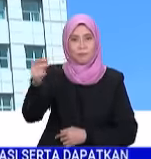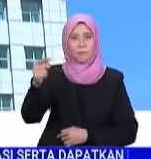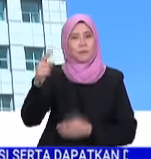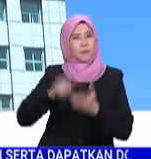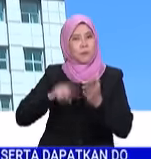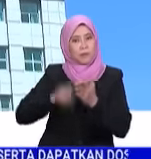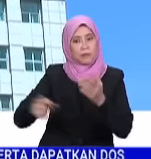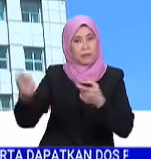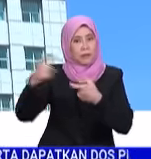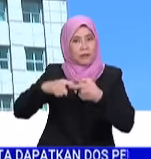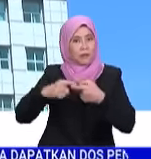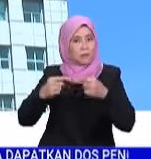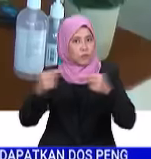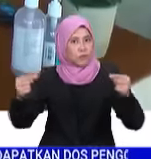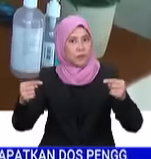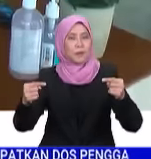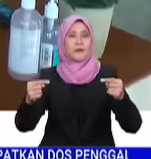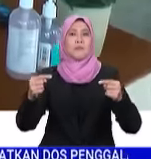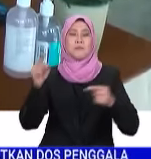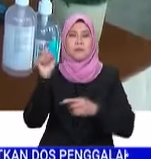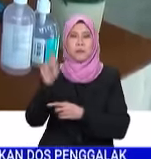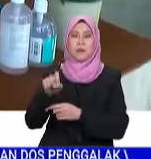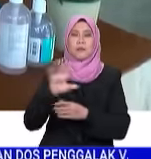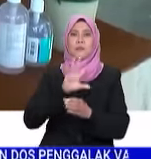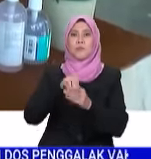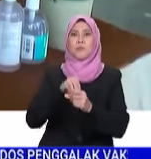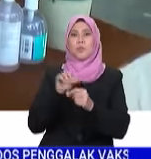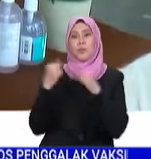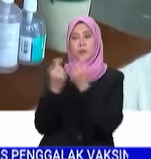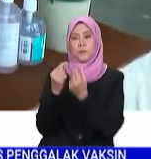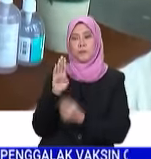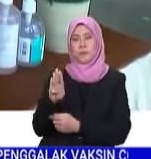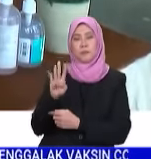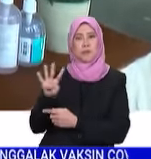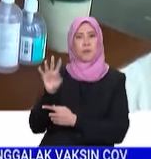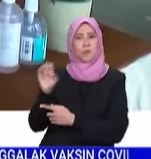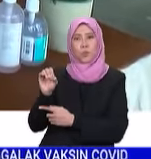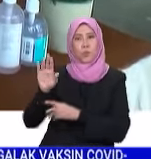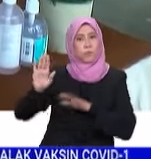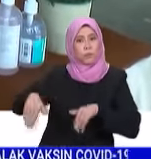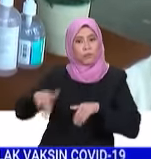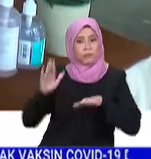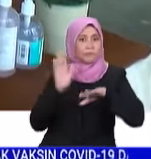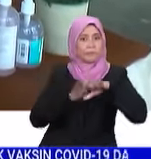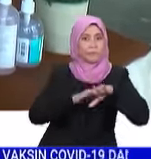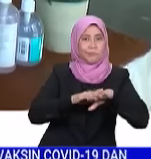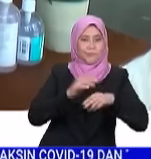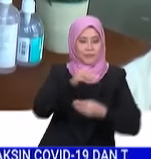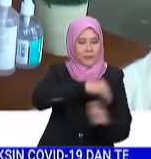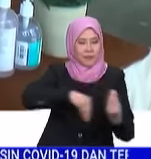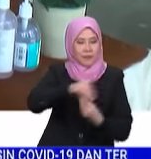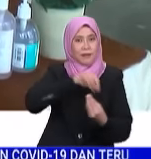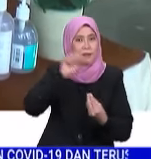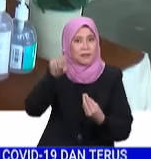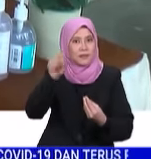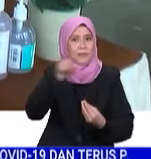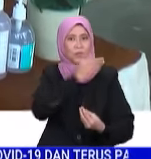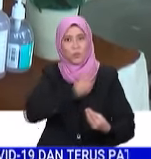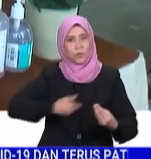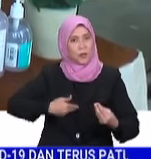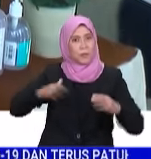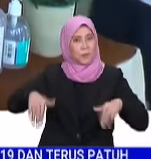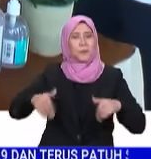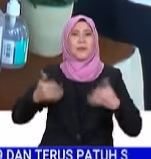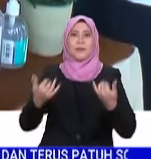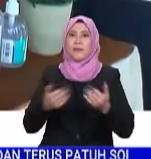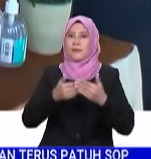keputusan mengenainya akan turut mengambil kira golongan B40 yang belum menunaikan Haji atau umrah selain pematuan sop